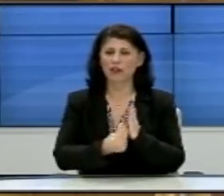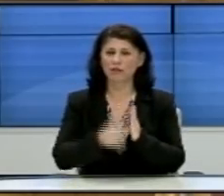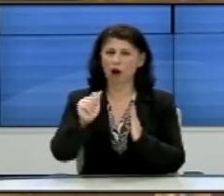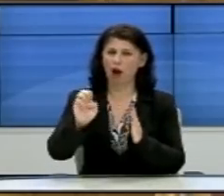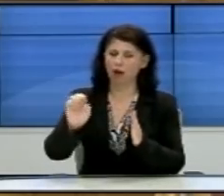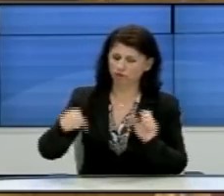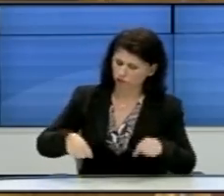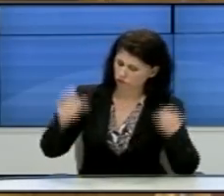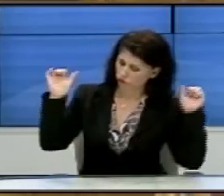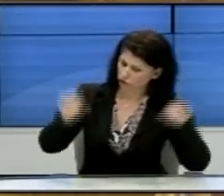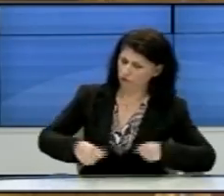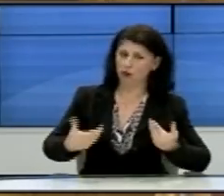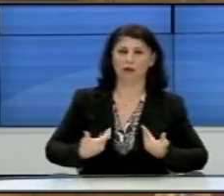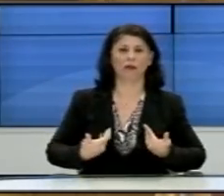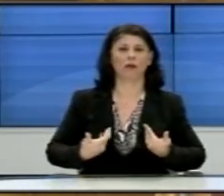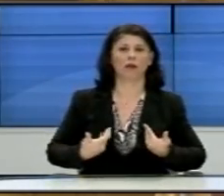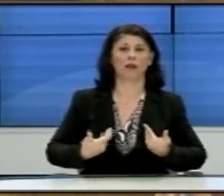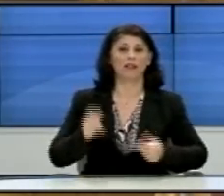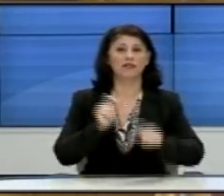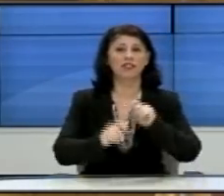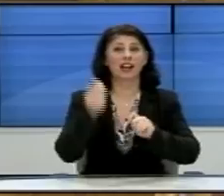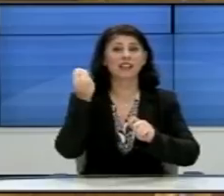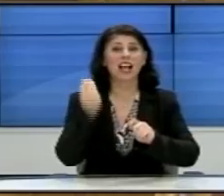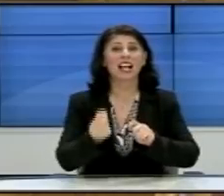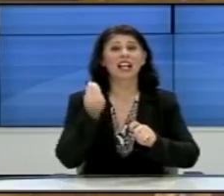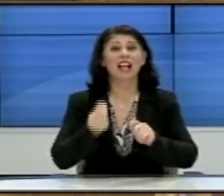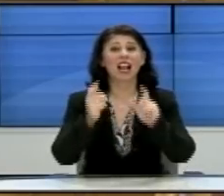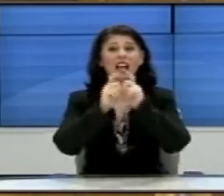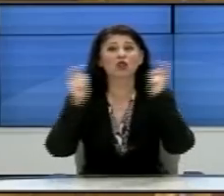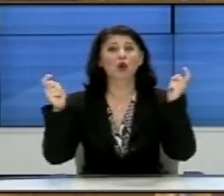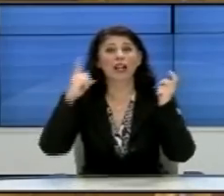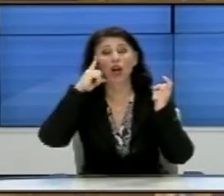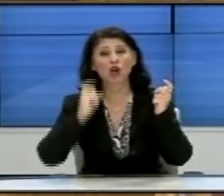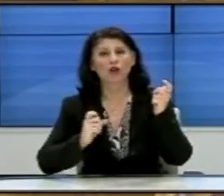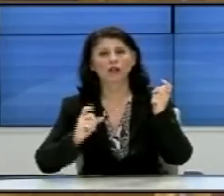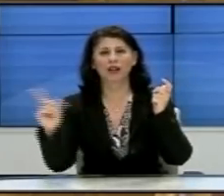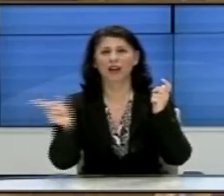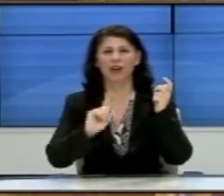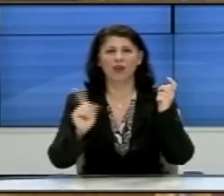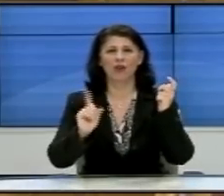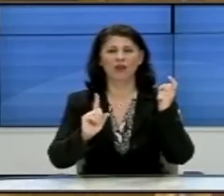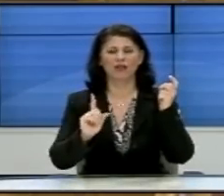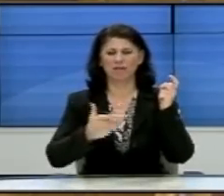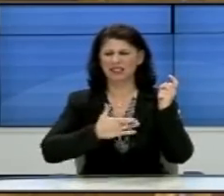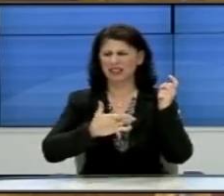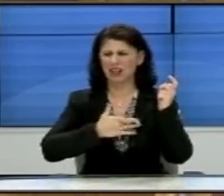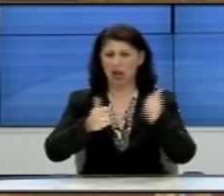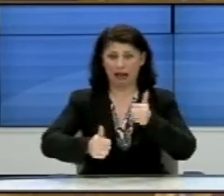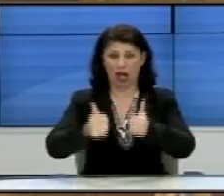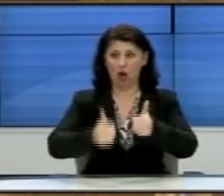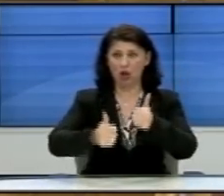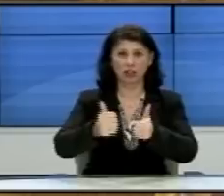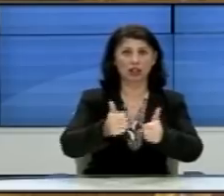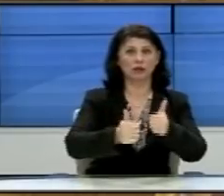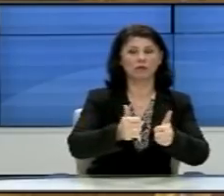Σύμφωνοι. Αλλά τότε φτιάξτε καλά σχολεία. Σχολεία της γνώσης. και όχι του ψυχοφθόρου